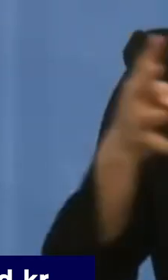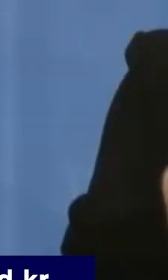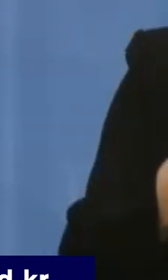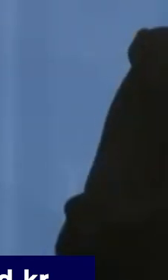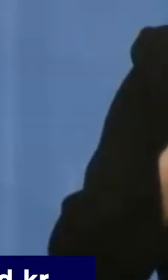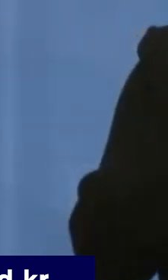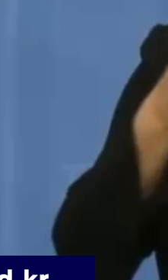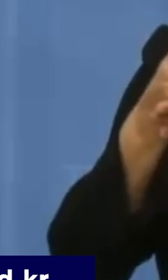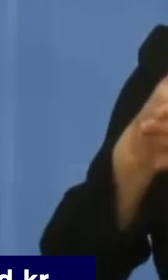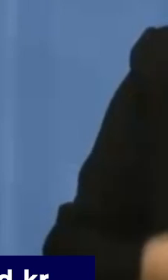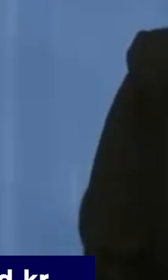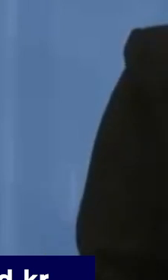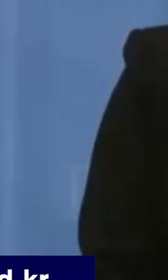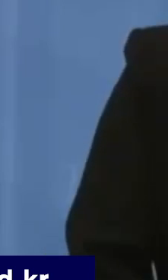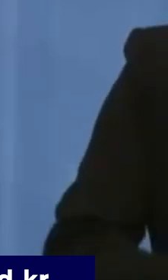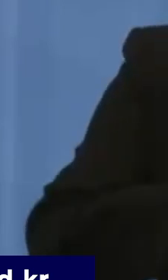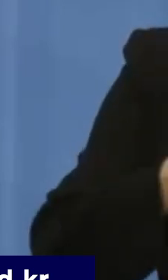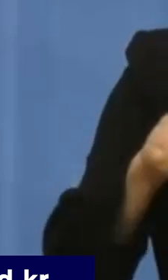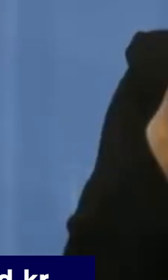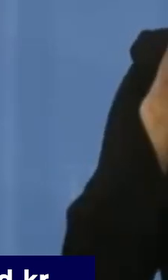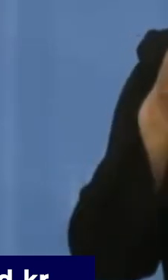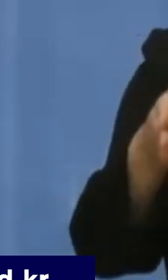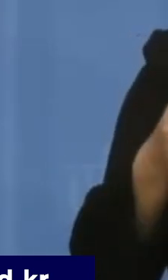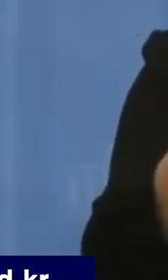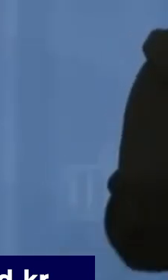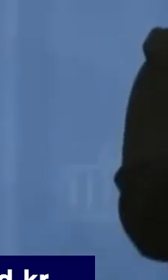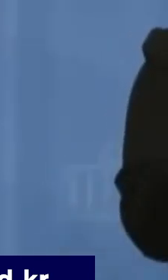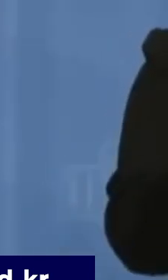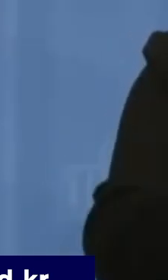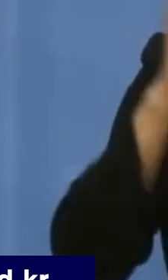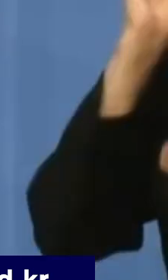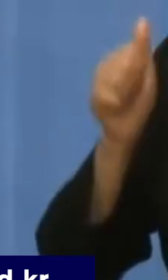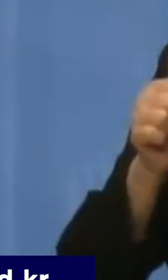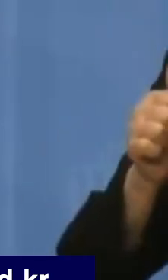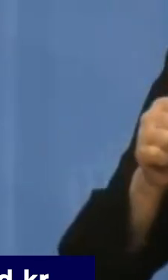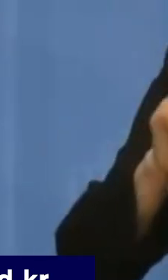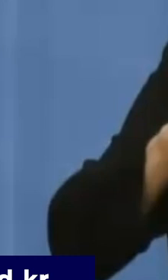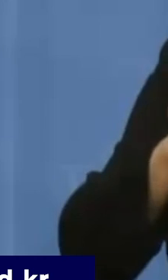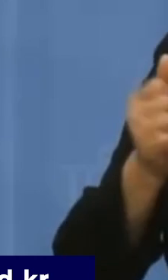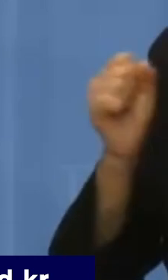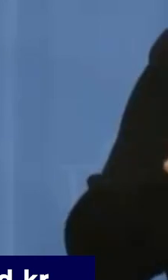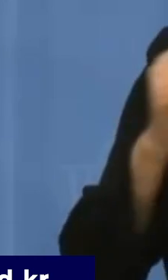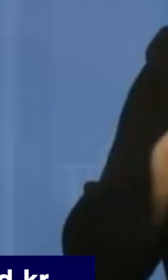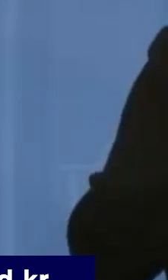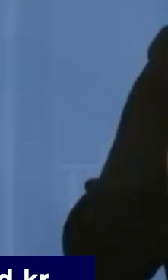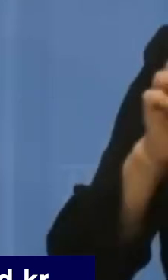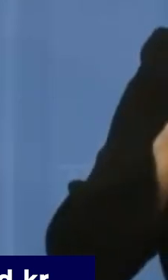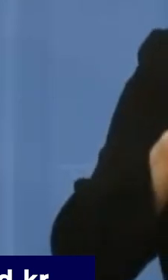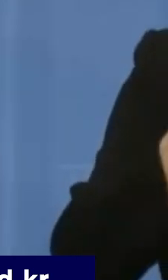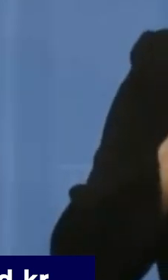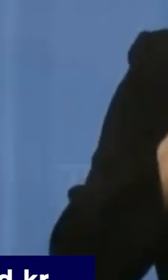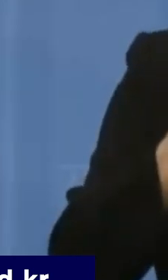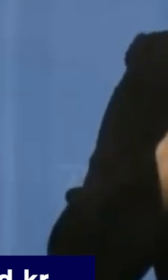재차 촉구합니다. 정치권은 그간 대장동 개발 사건과 대통령 배우자의 도이치모터스 주가 조작